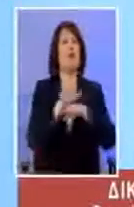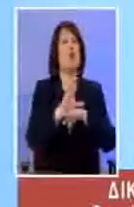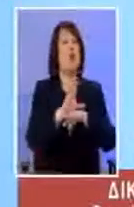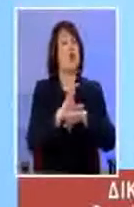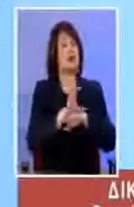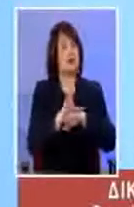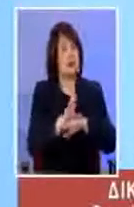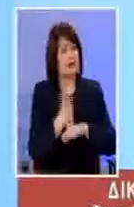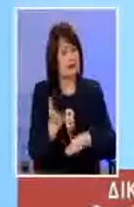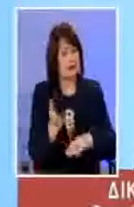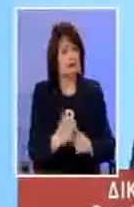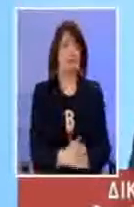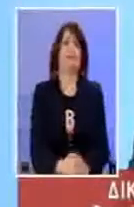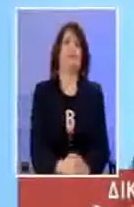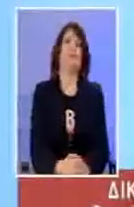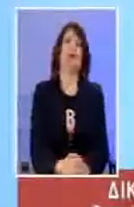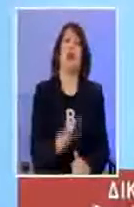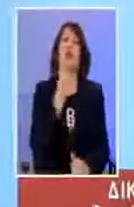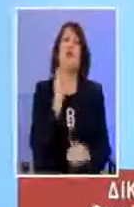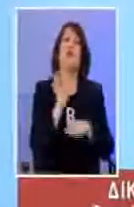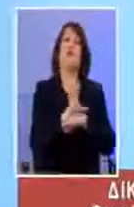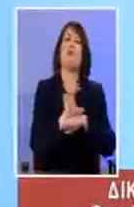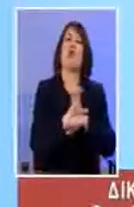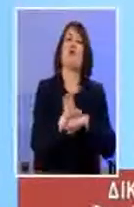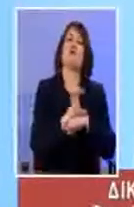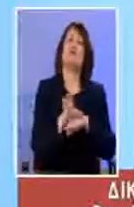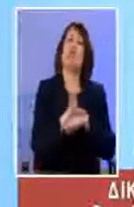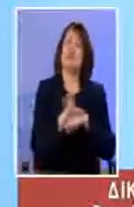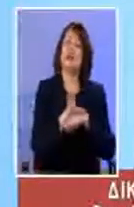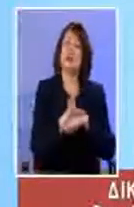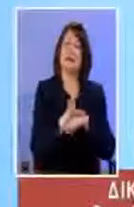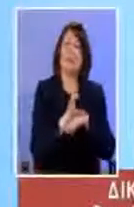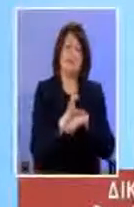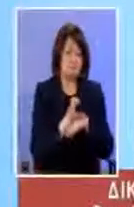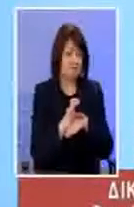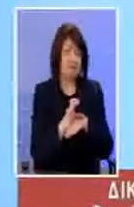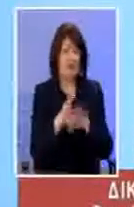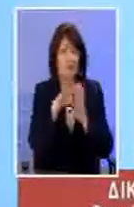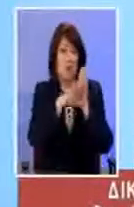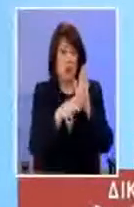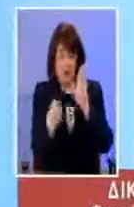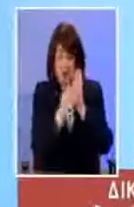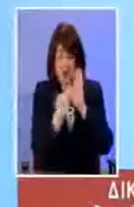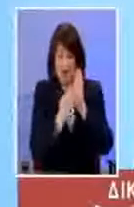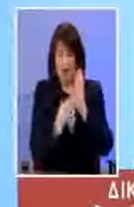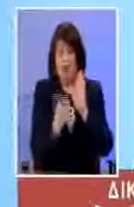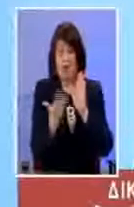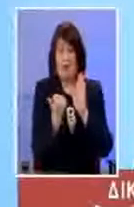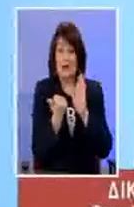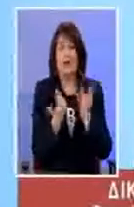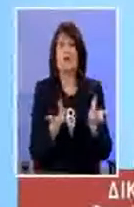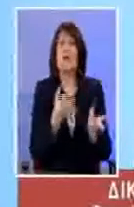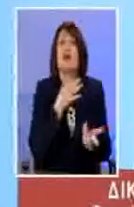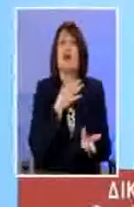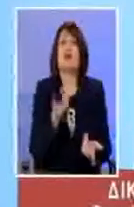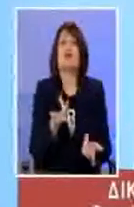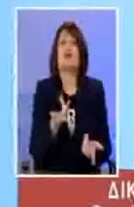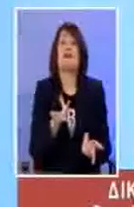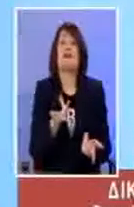υπολογιστές. Γιατί ένας υπολογιστής όταν τον πάρουμε, αν δεν έχει τα προγράμματα, δεν έχει τα σχετικά όλα τα απαραίτητα.